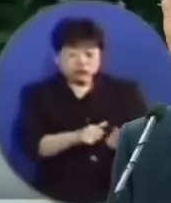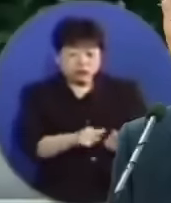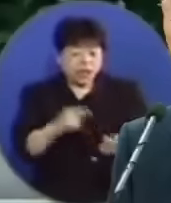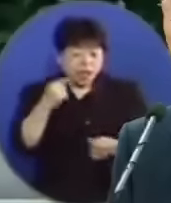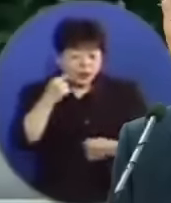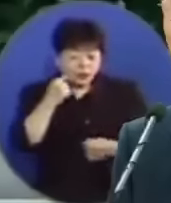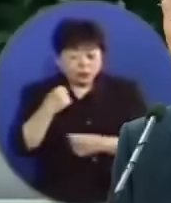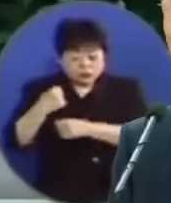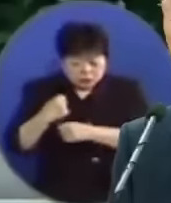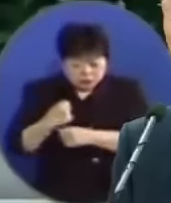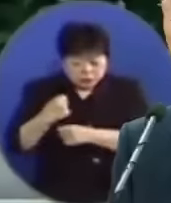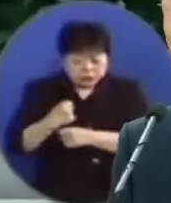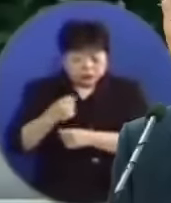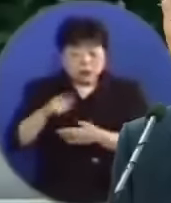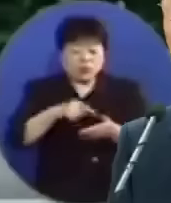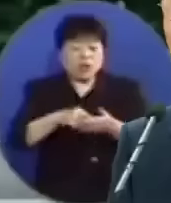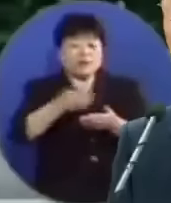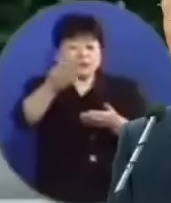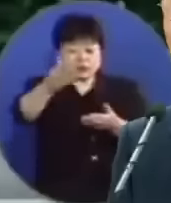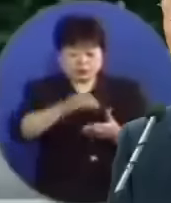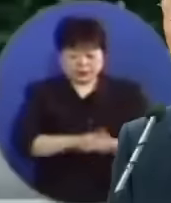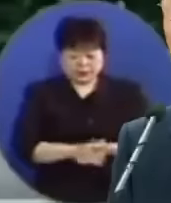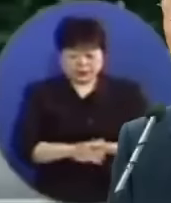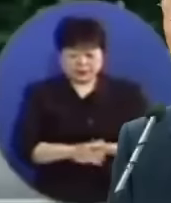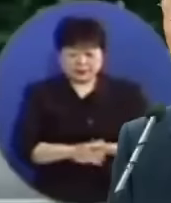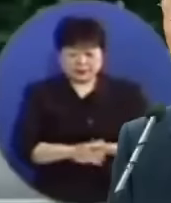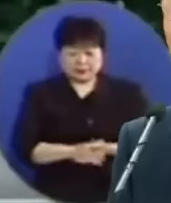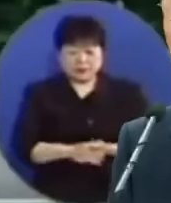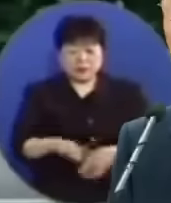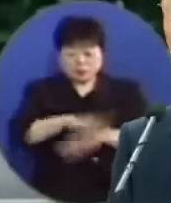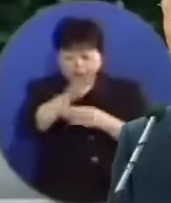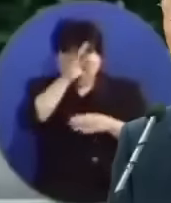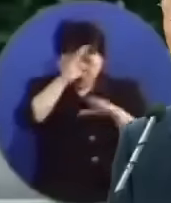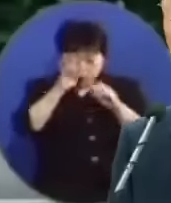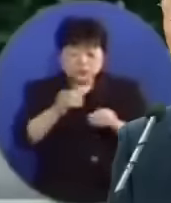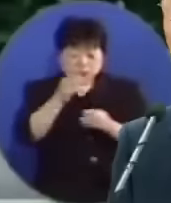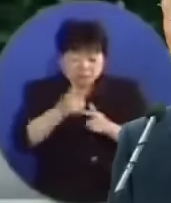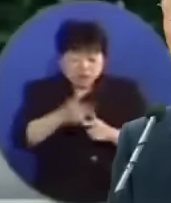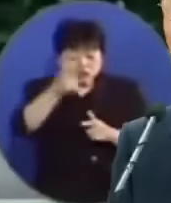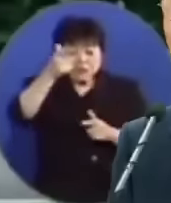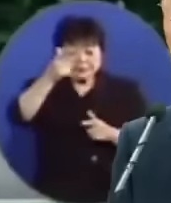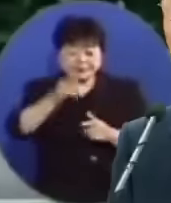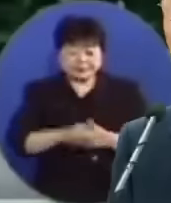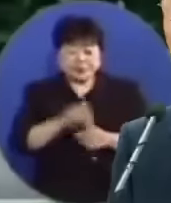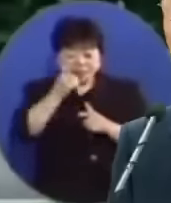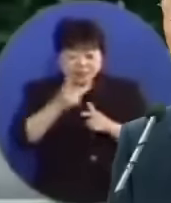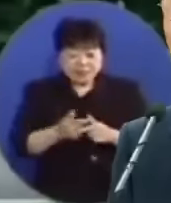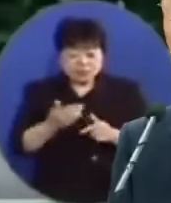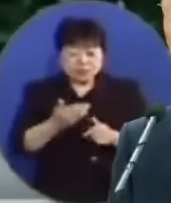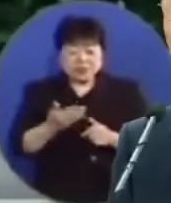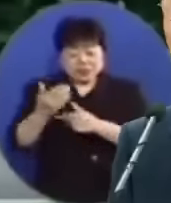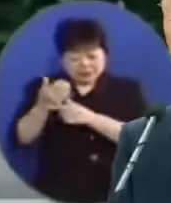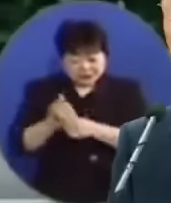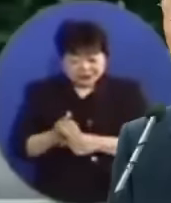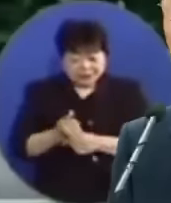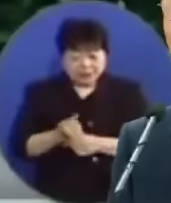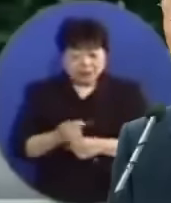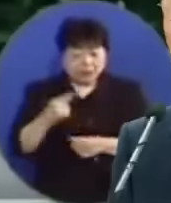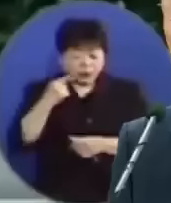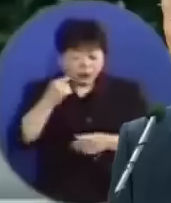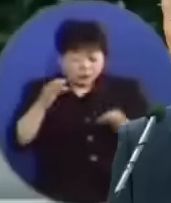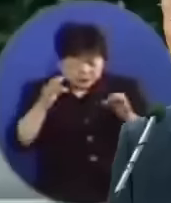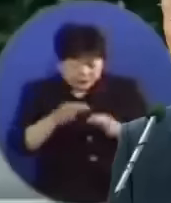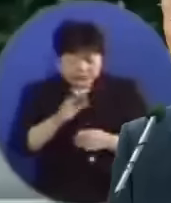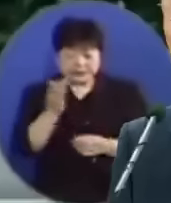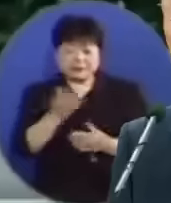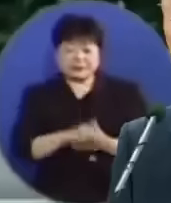독을 짊어지고 청산해버리기 때문에 만병통치약이 예수님인 것입니다. 예수님께 의지하면 모든 독이 사라지고